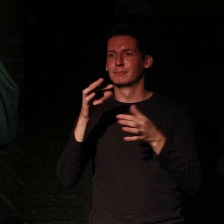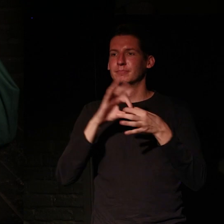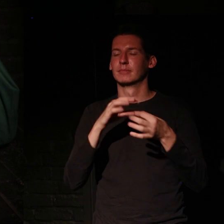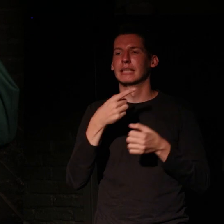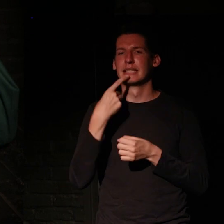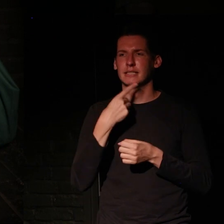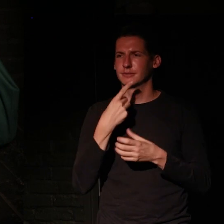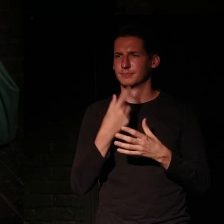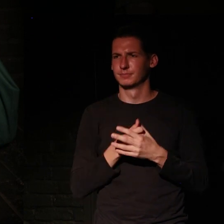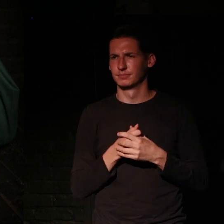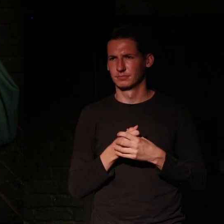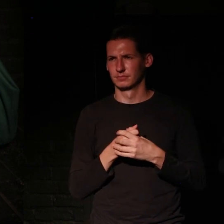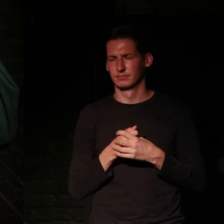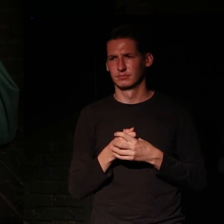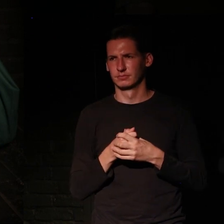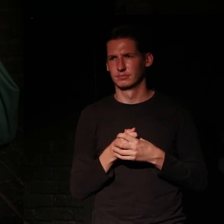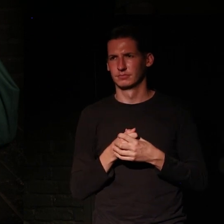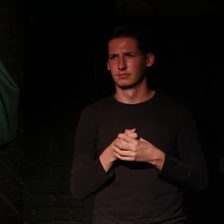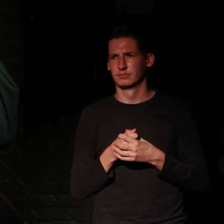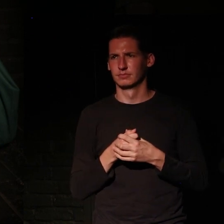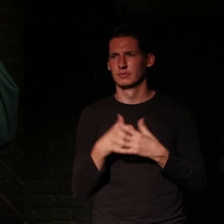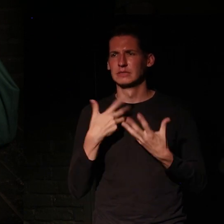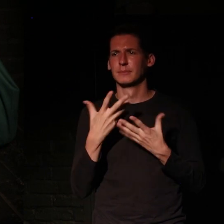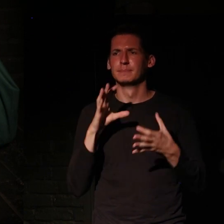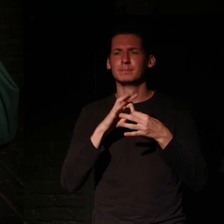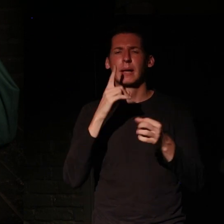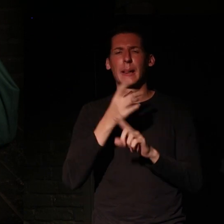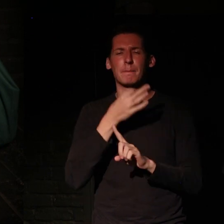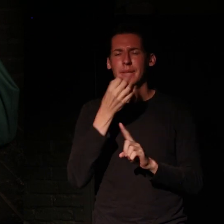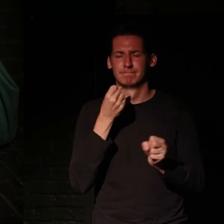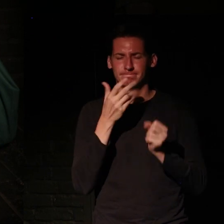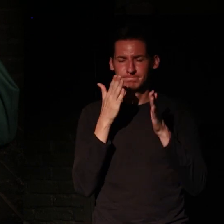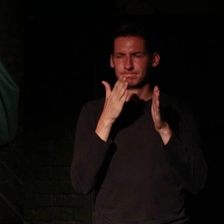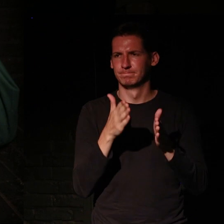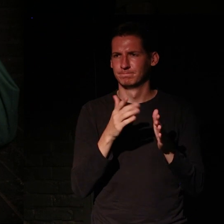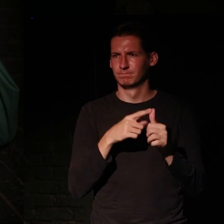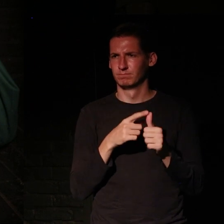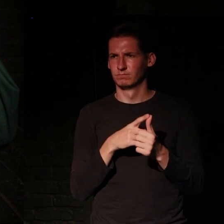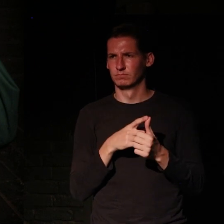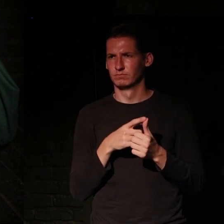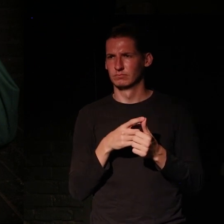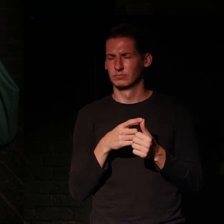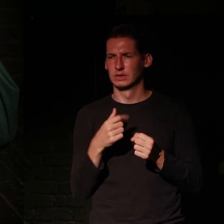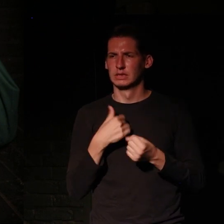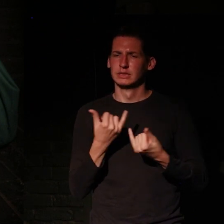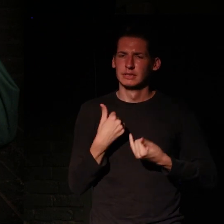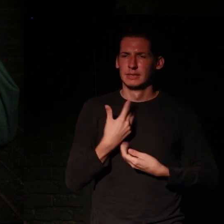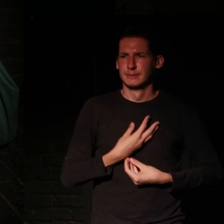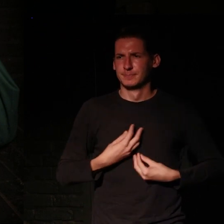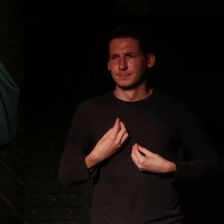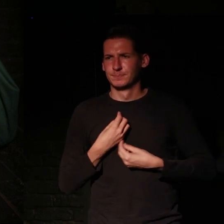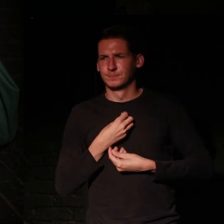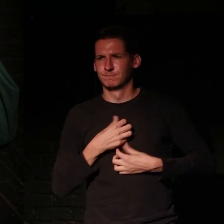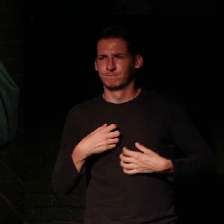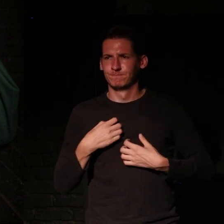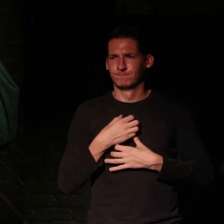tłumaczenie, to chciałbym właściwie zapytać o taką rzecz. Ja zawsze mam troszkę